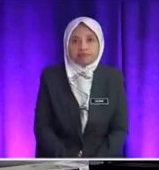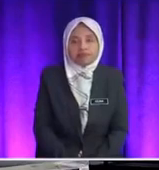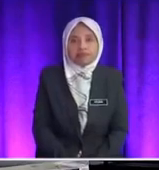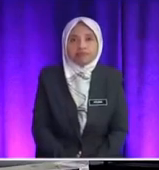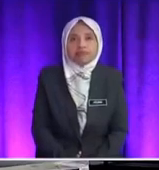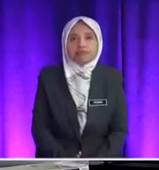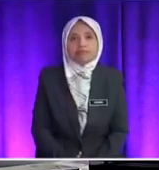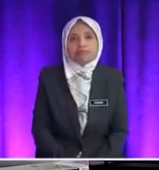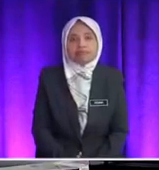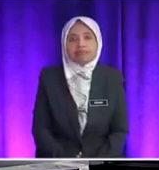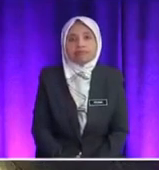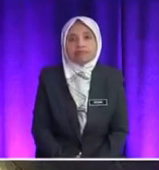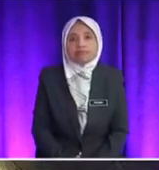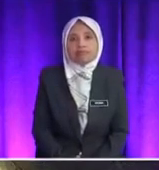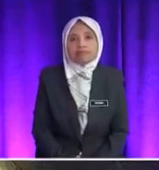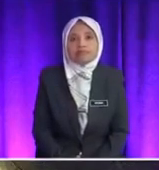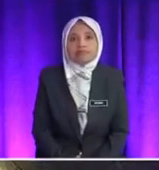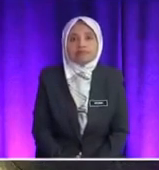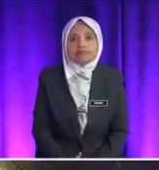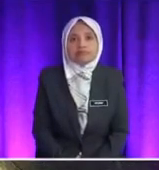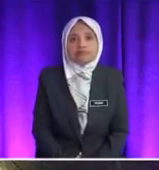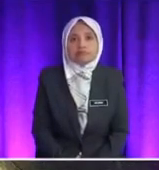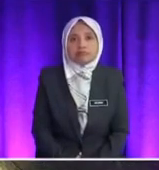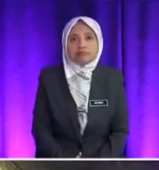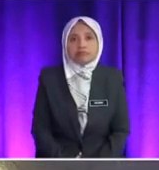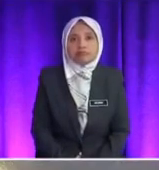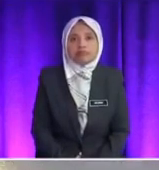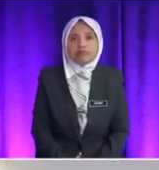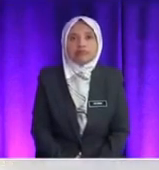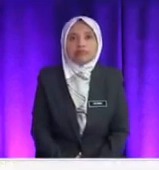Ayo kita saksikan the